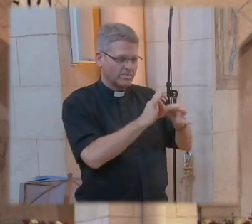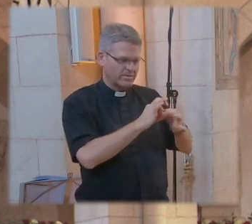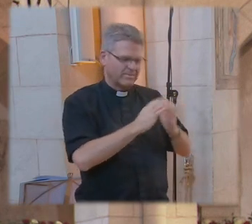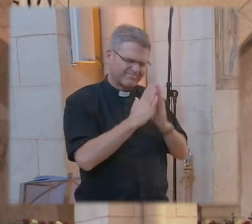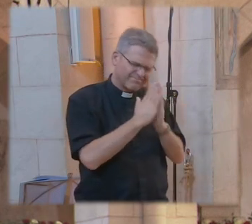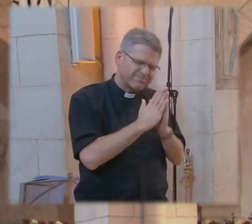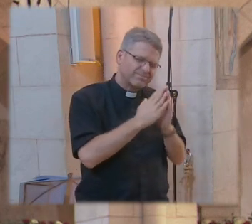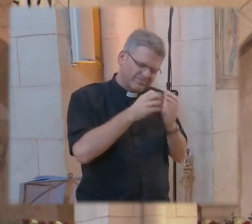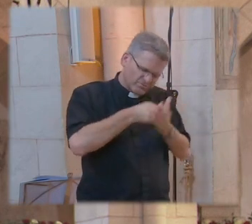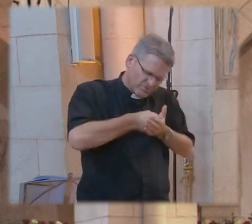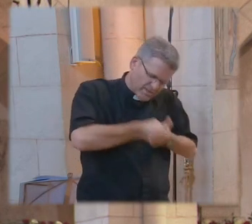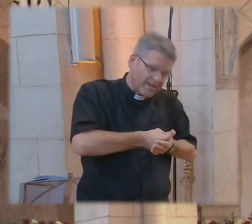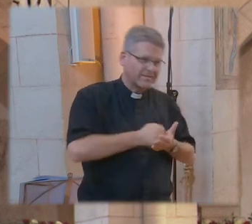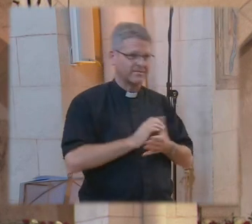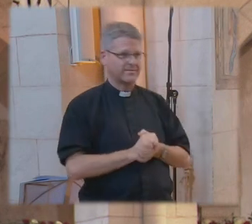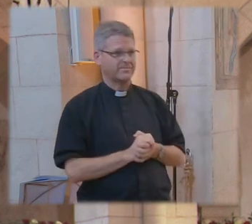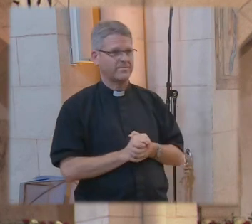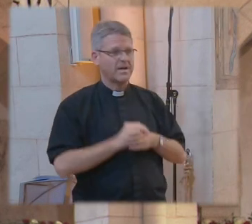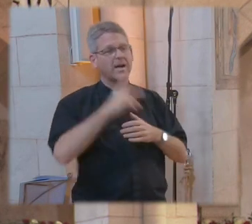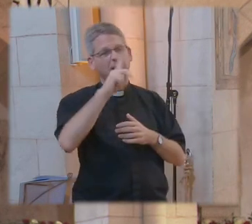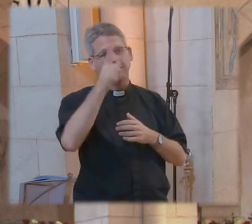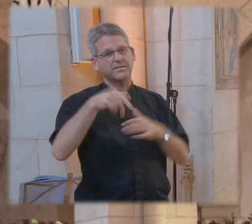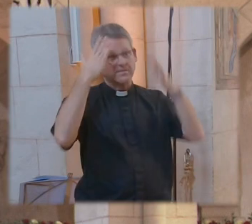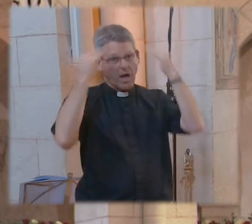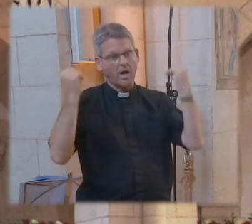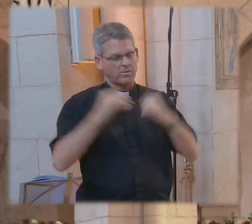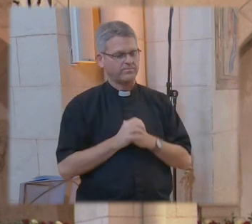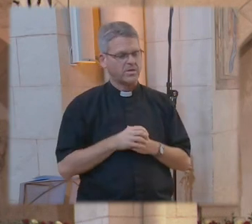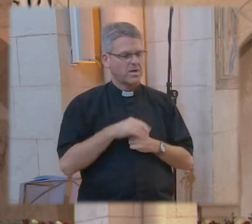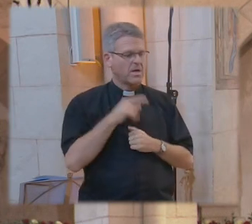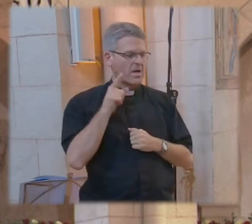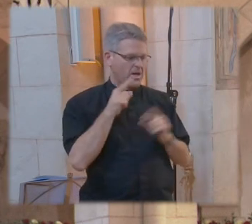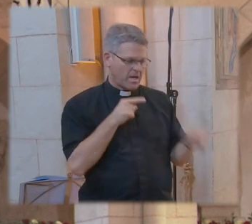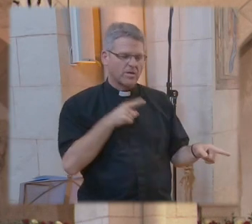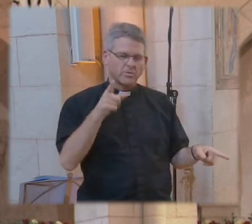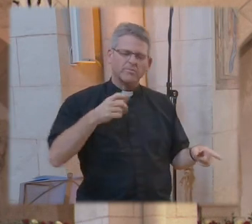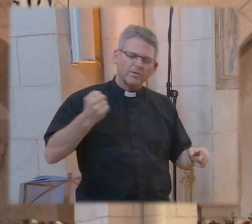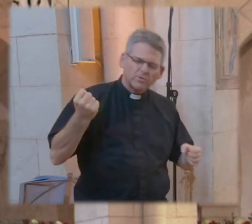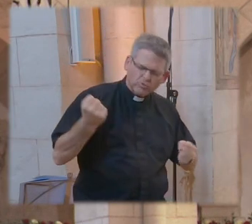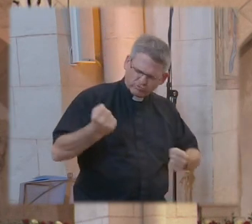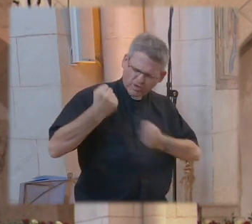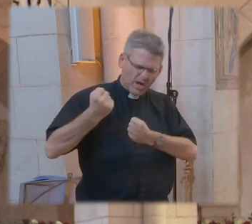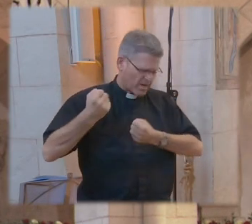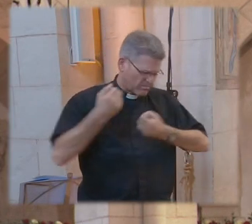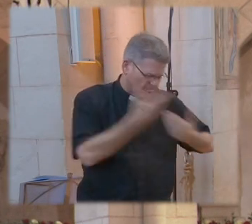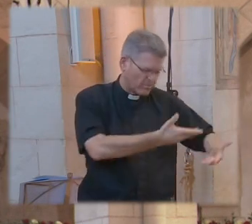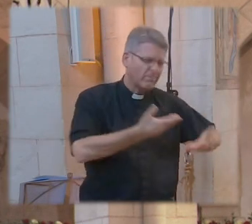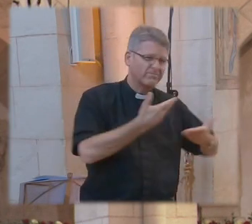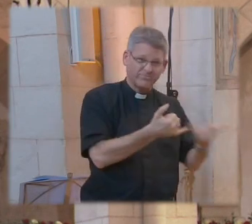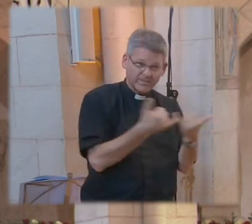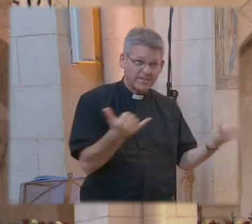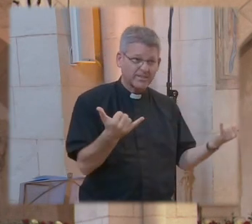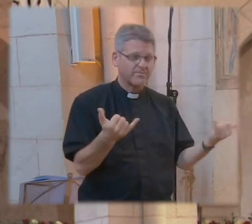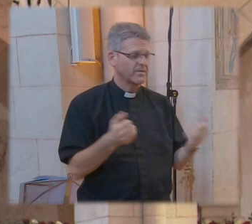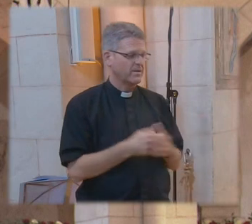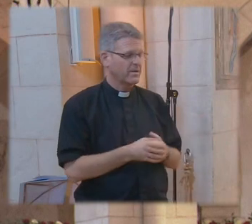im Konzentrationslager Dachau hat er sich stets bestärken lassen im persönlichen Gebet und